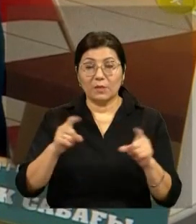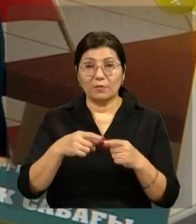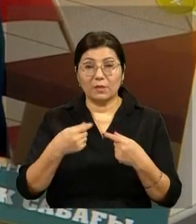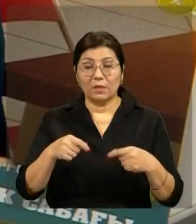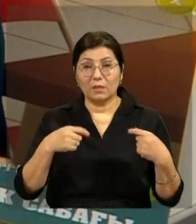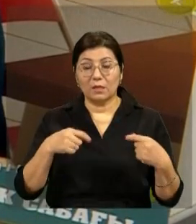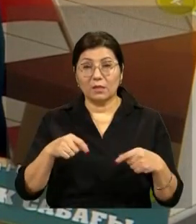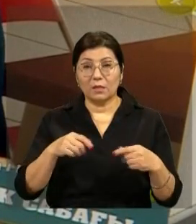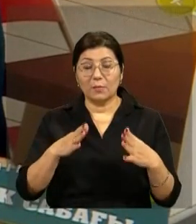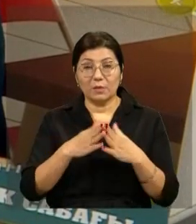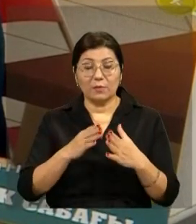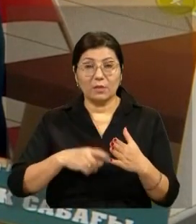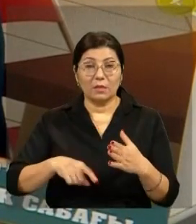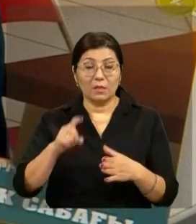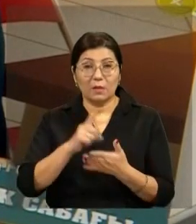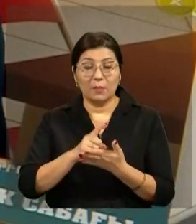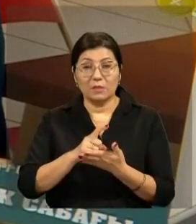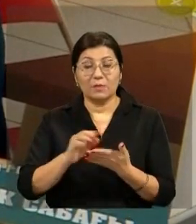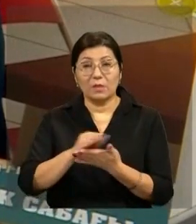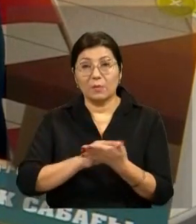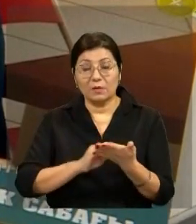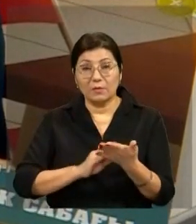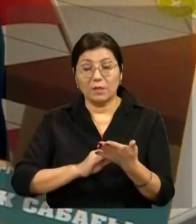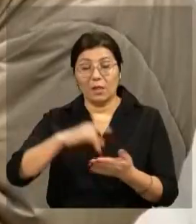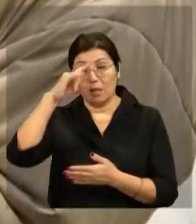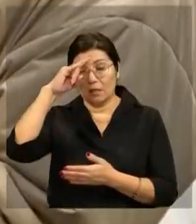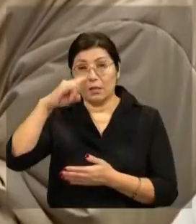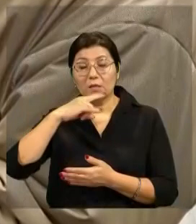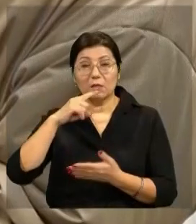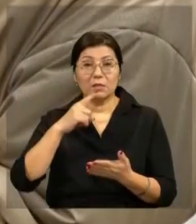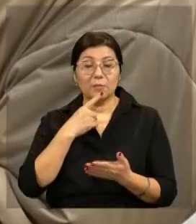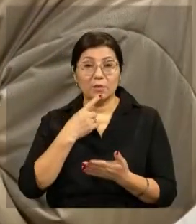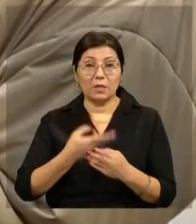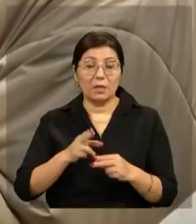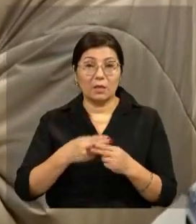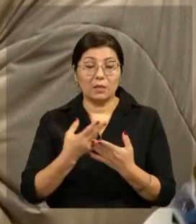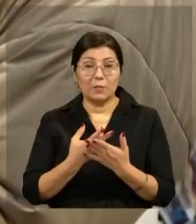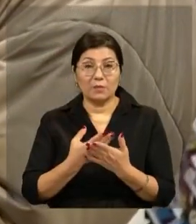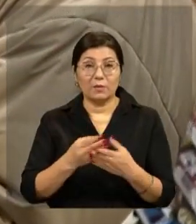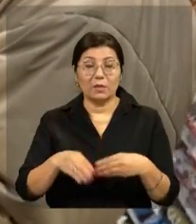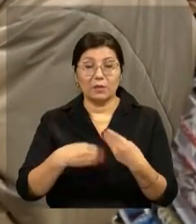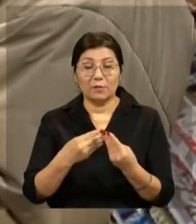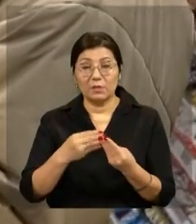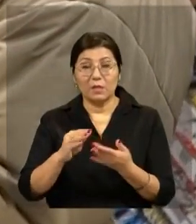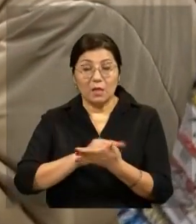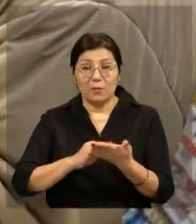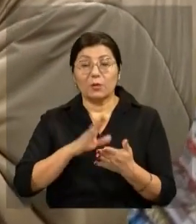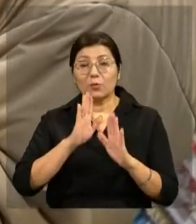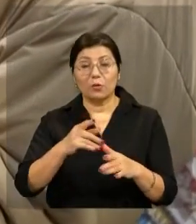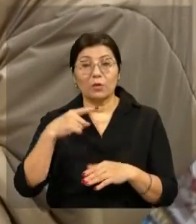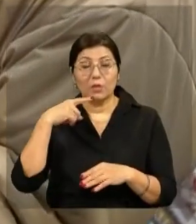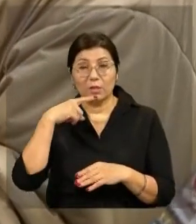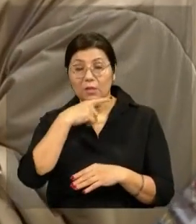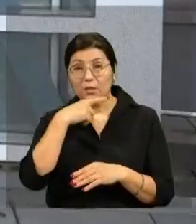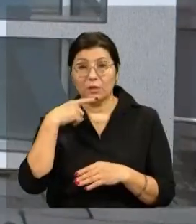торговых домов они обязательно должны содержать текст на казахском языке. Этот пример чека представлен только на русском языке. У вас он должен быть